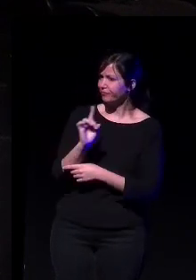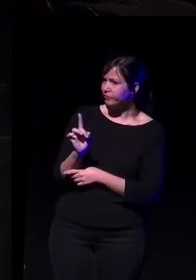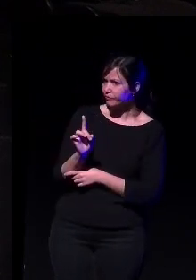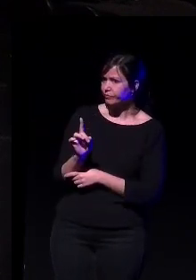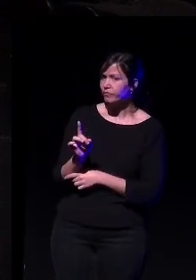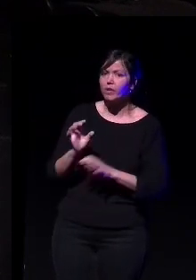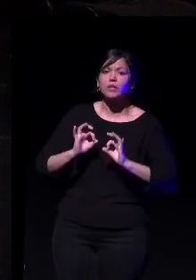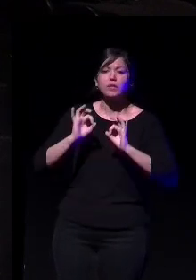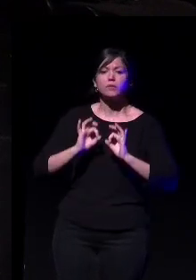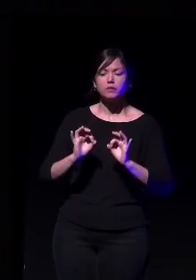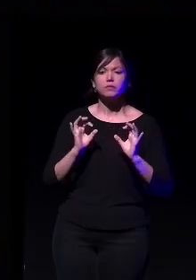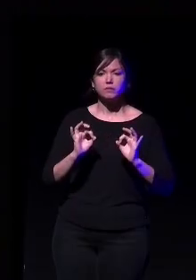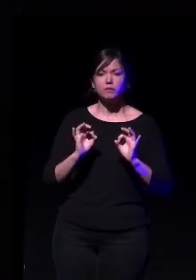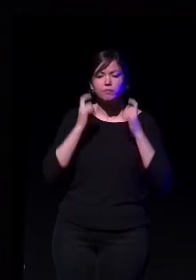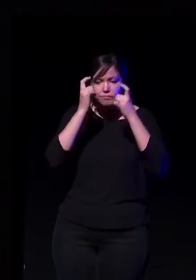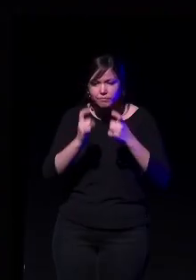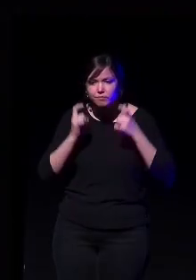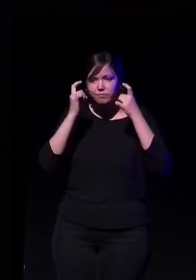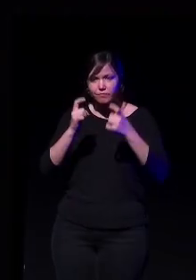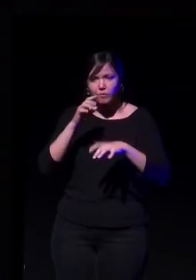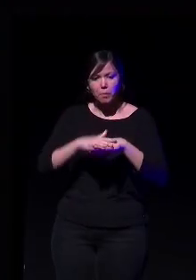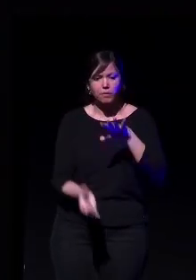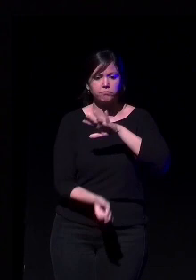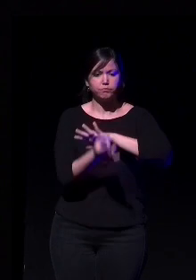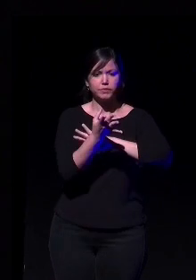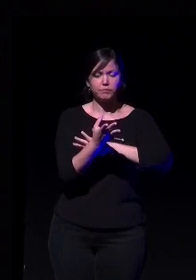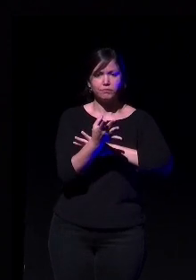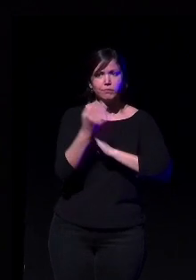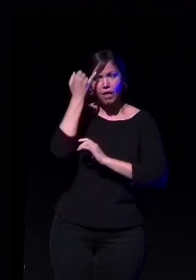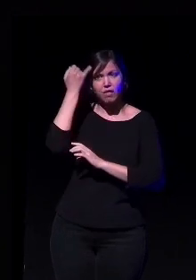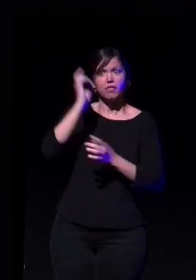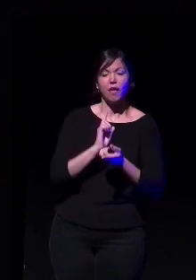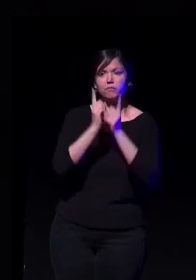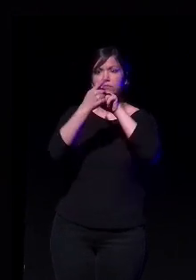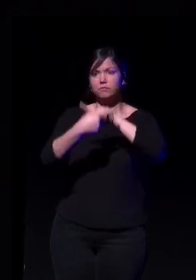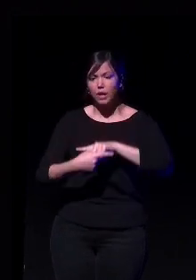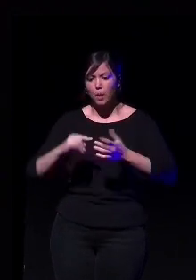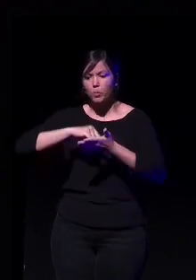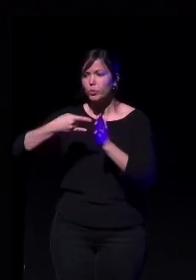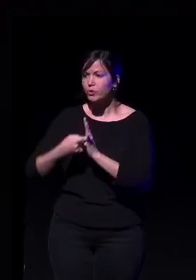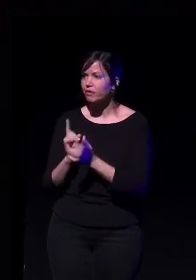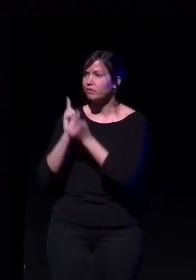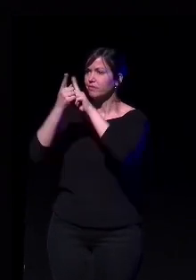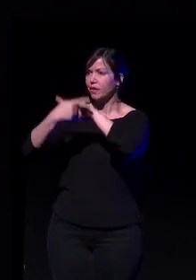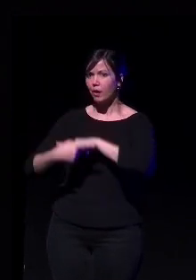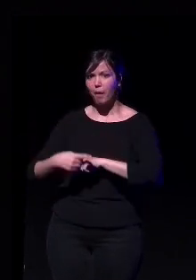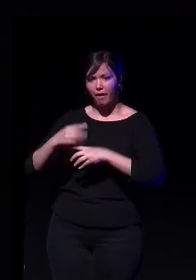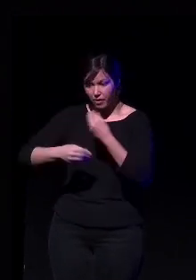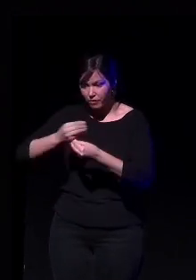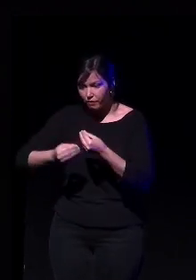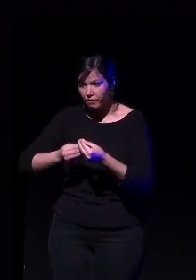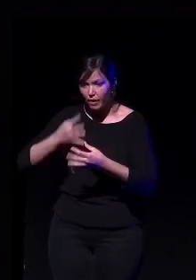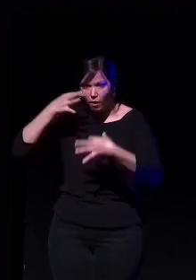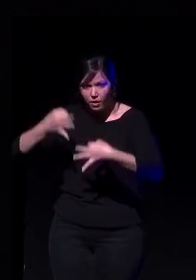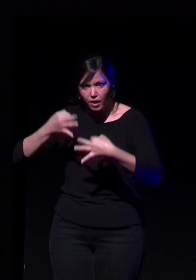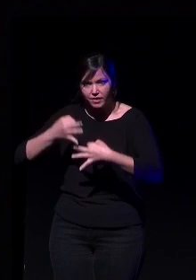representa la determinació dels seus impulsors per transformar idees, per transformar projectes i fer-los realitats que